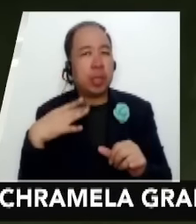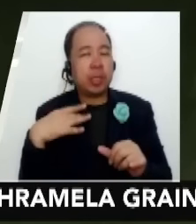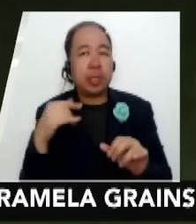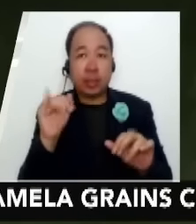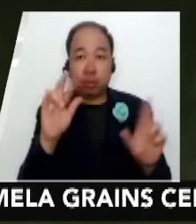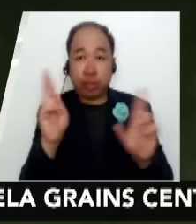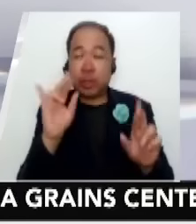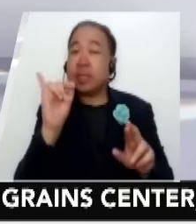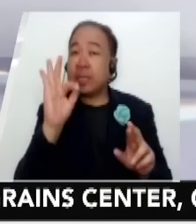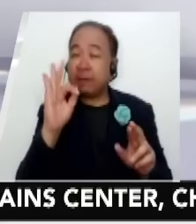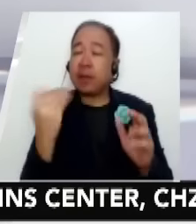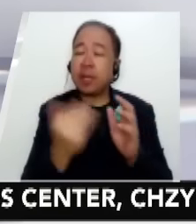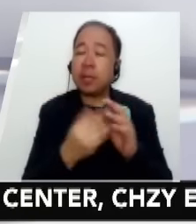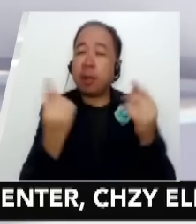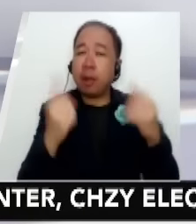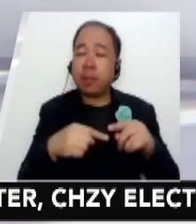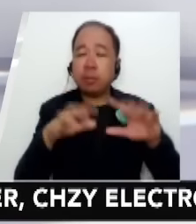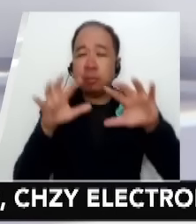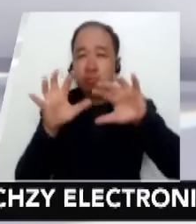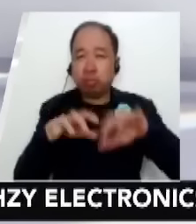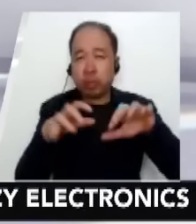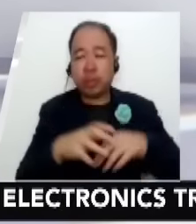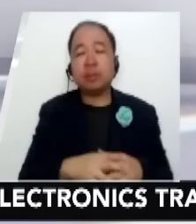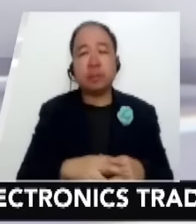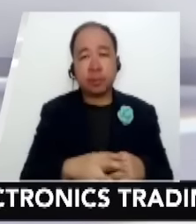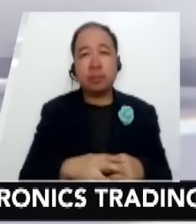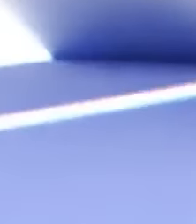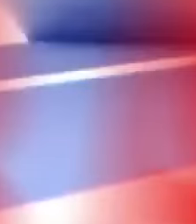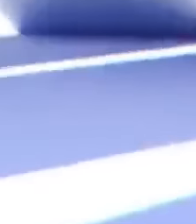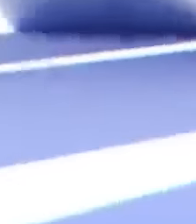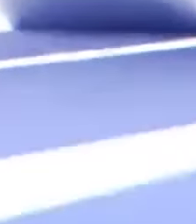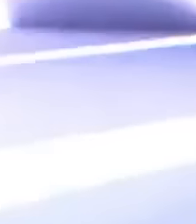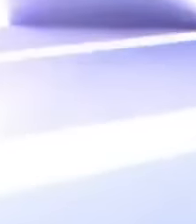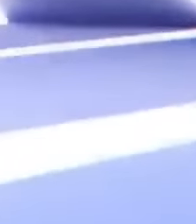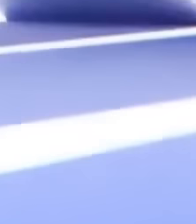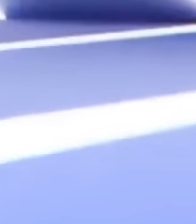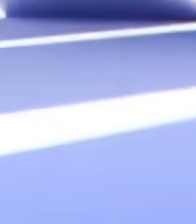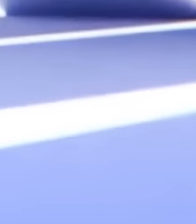Mel? Maraming salamat sa iyo, Marv Gonzalez.